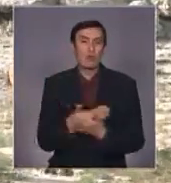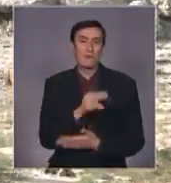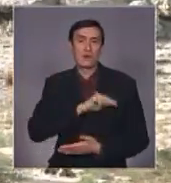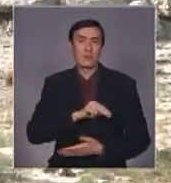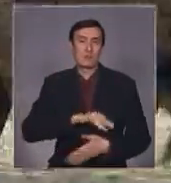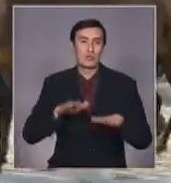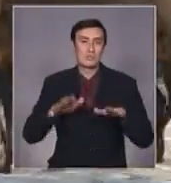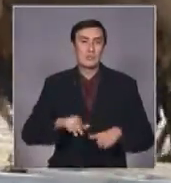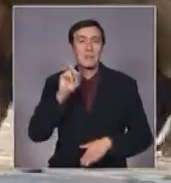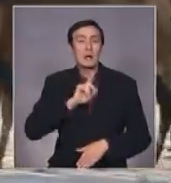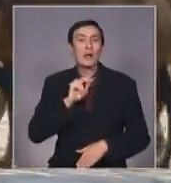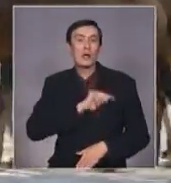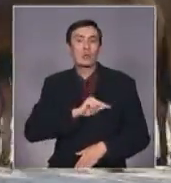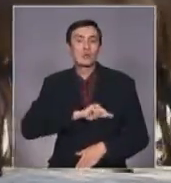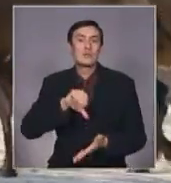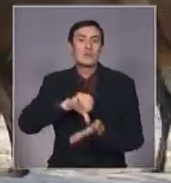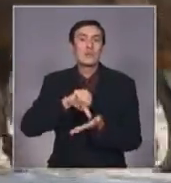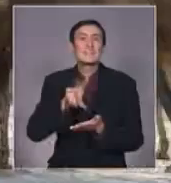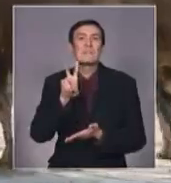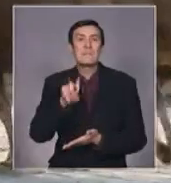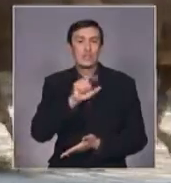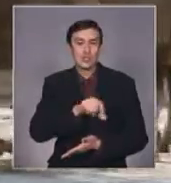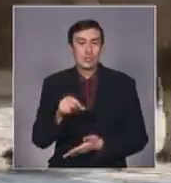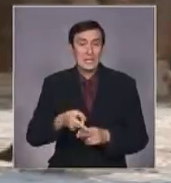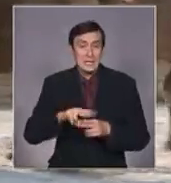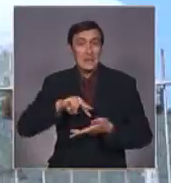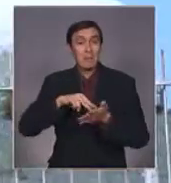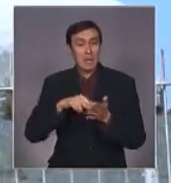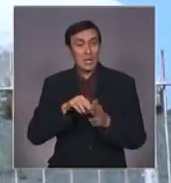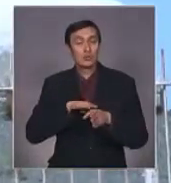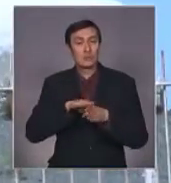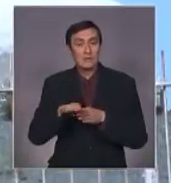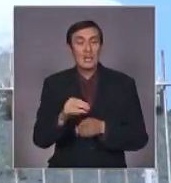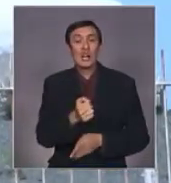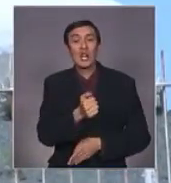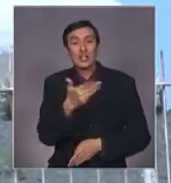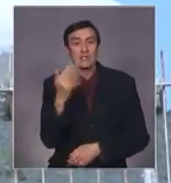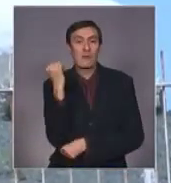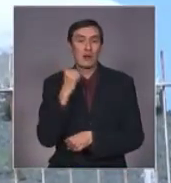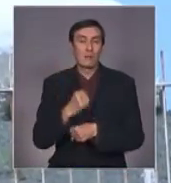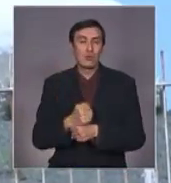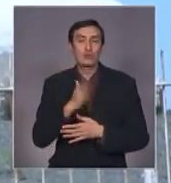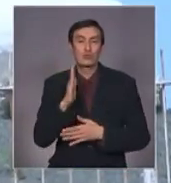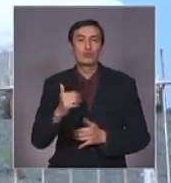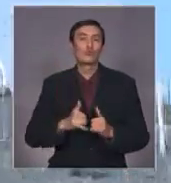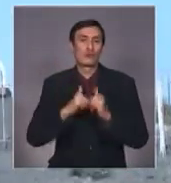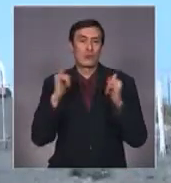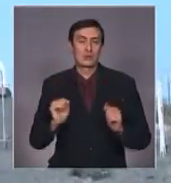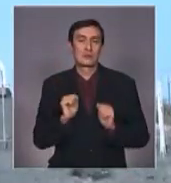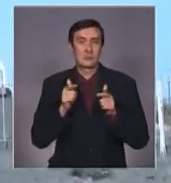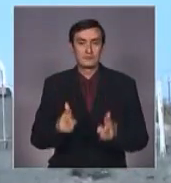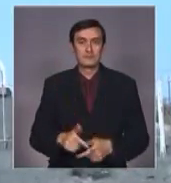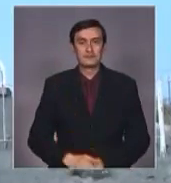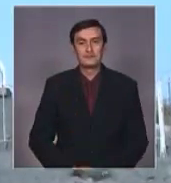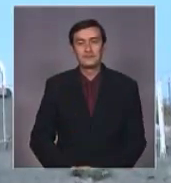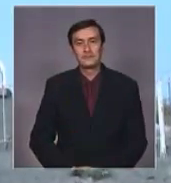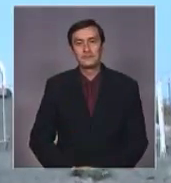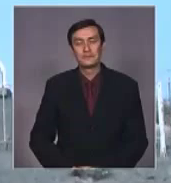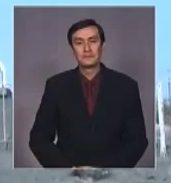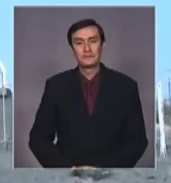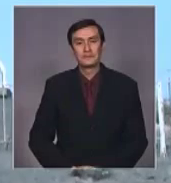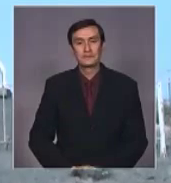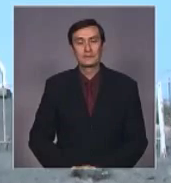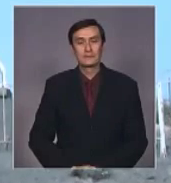места. Пока здесь трудятся 200 человек. Если все планы осуществятся, число работников совсем скоро возрастет. Татьяна Ковалева,